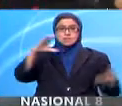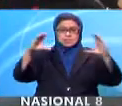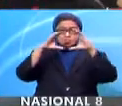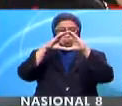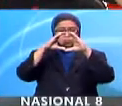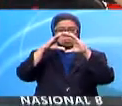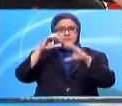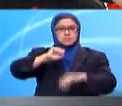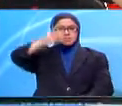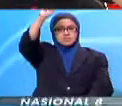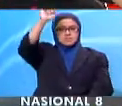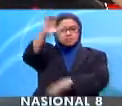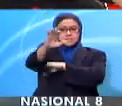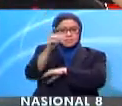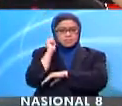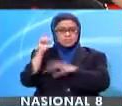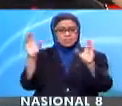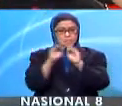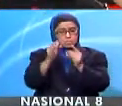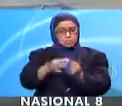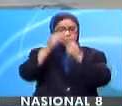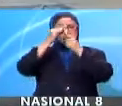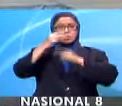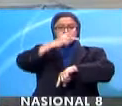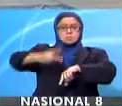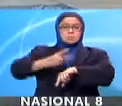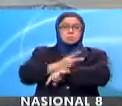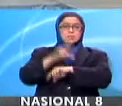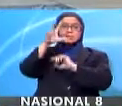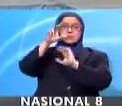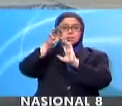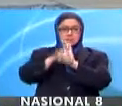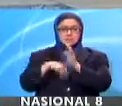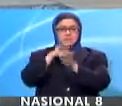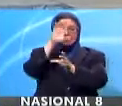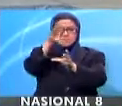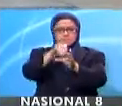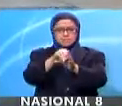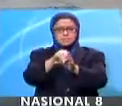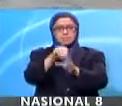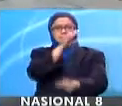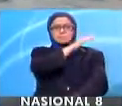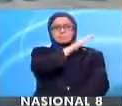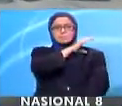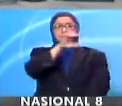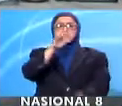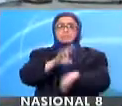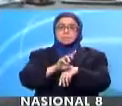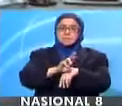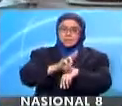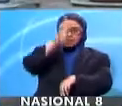Kinabalu petang tadi masyarakat selama 2 jam 30 menit itu turut dihadiri pengerusi di Evi Sabah